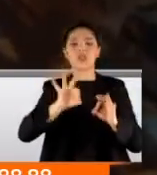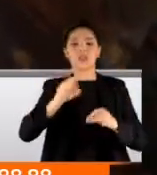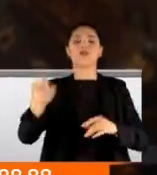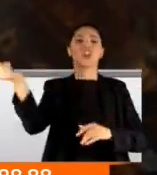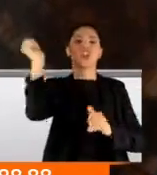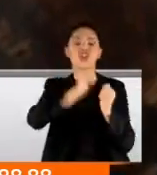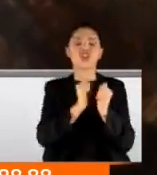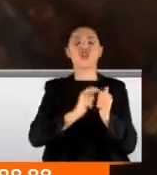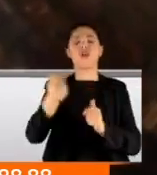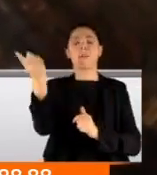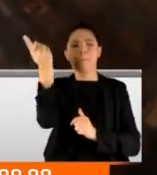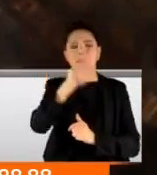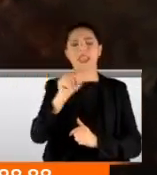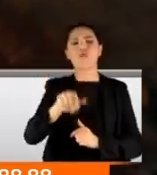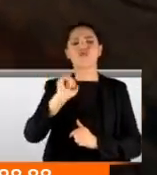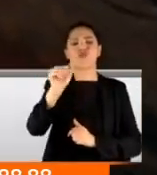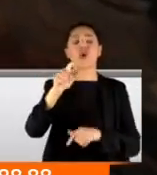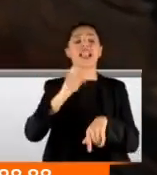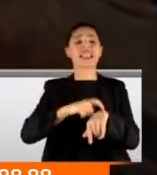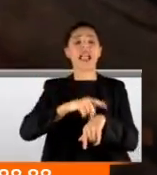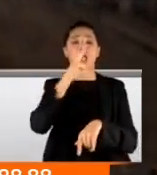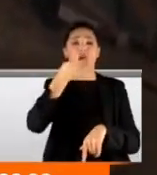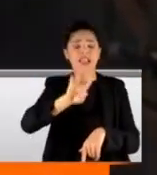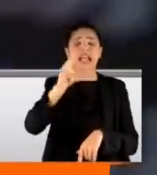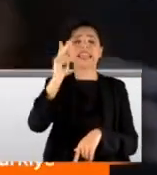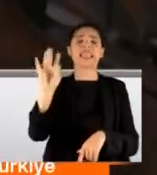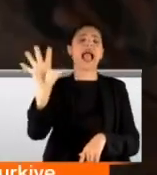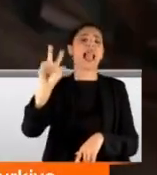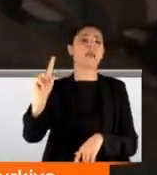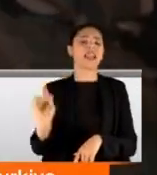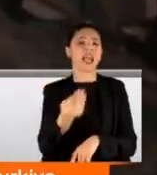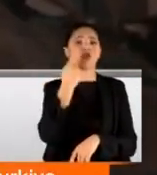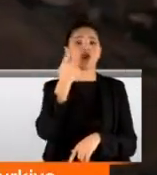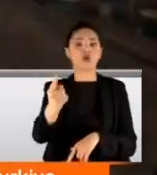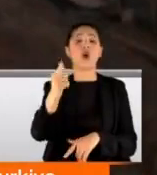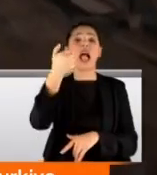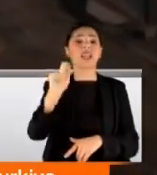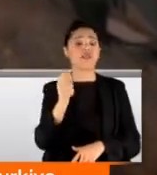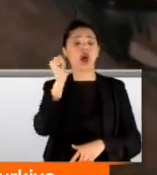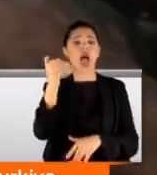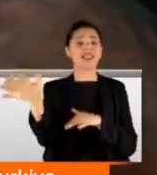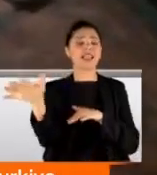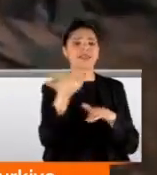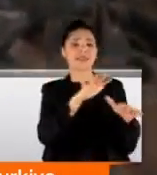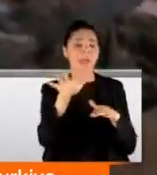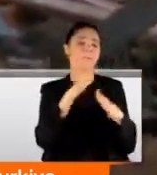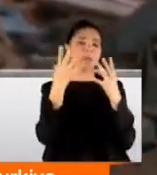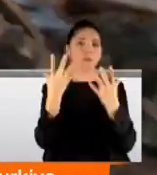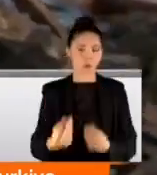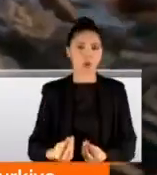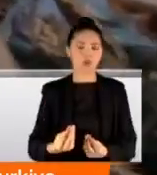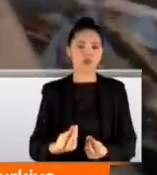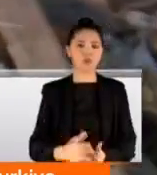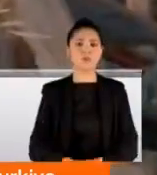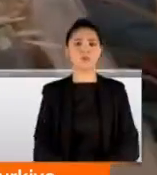Ama o yıllar sonra işte bugün saatleri 14.50'yi gösterdiğinde maalesef 6.6 büyüklüğünde bir